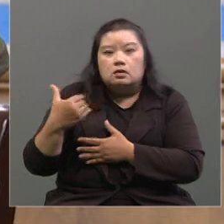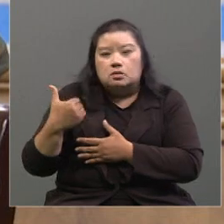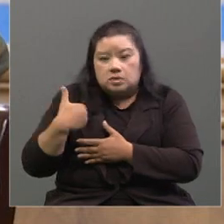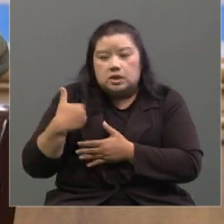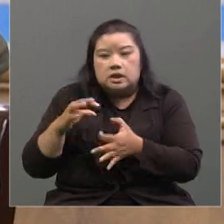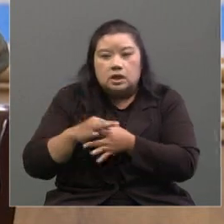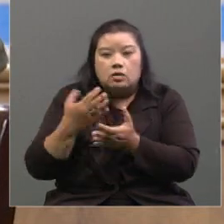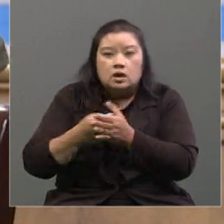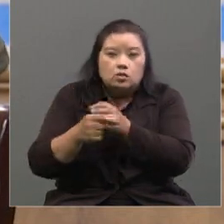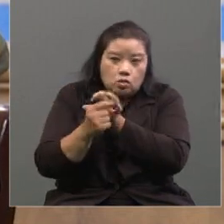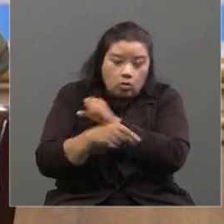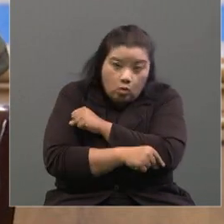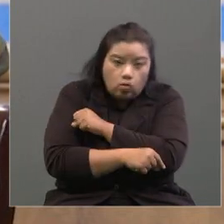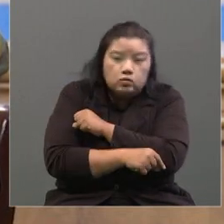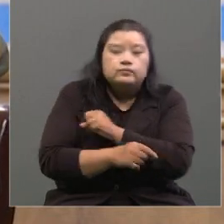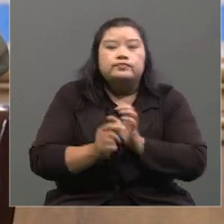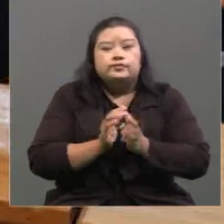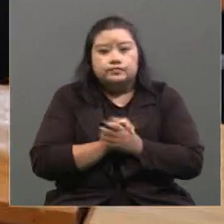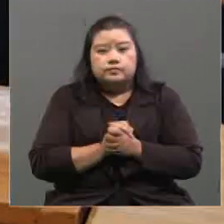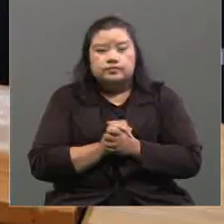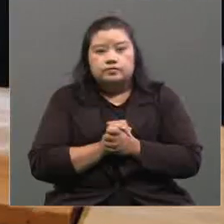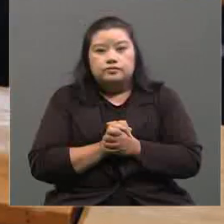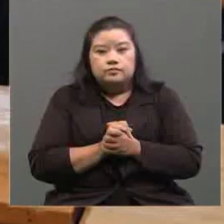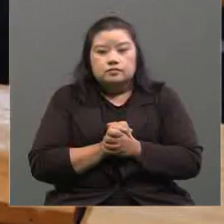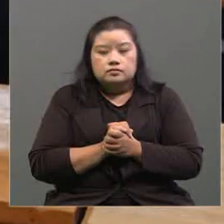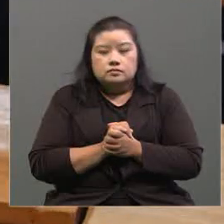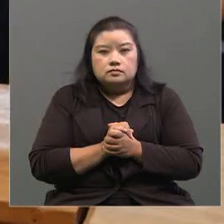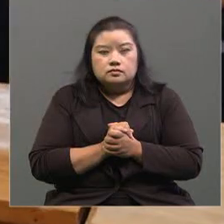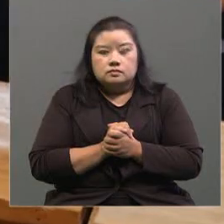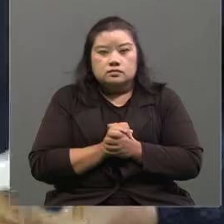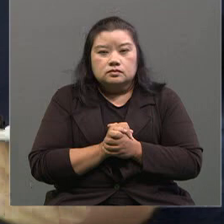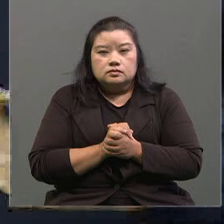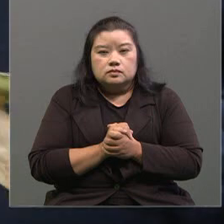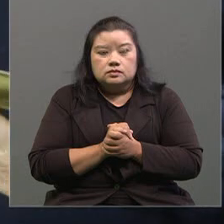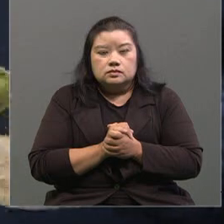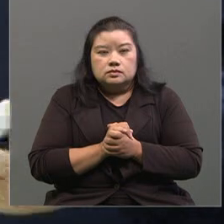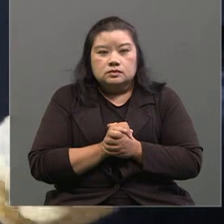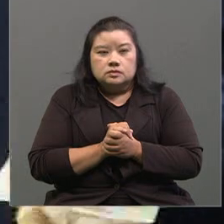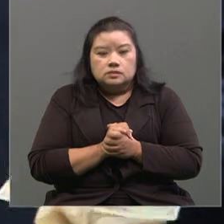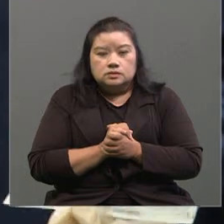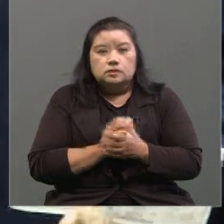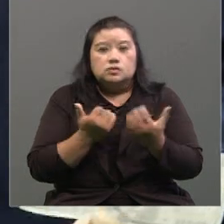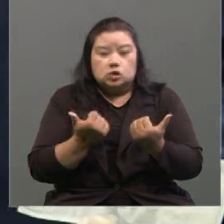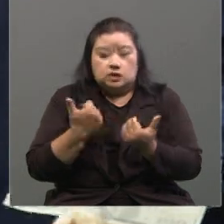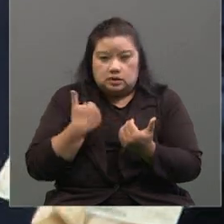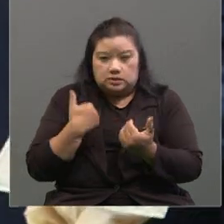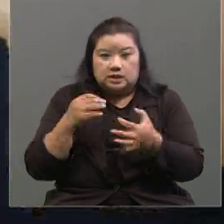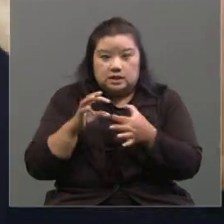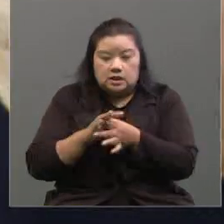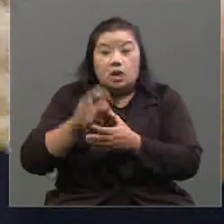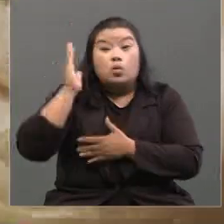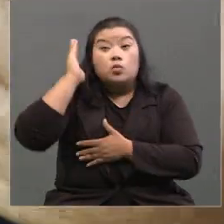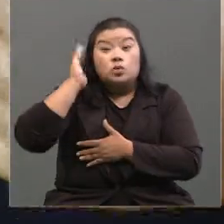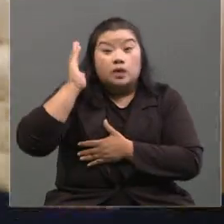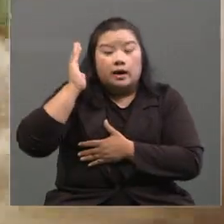โกงในเคสอื่นๆหรือไม่ส่วนคดีนี้เนี่ยจะไปเชื่อมโยงกับกรณีพบโพชาย